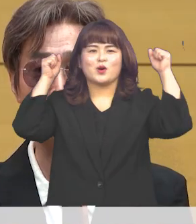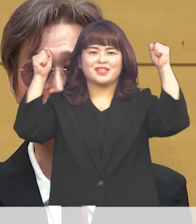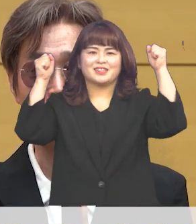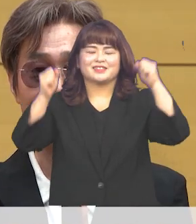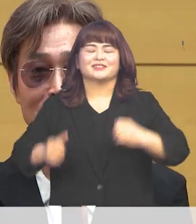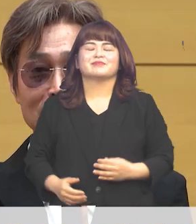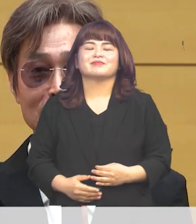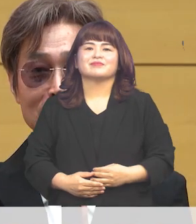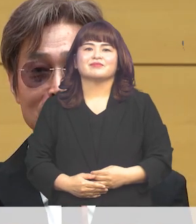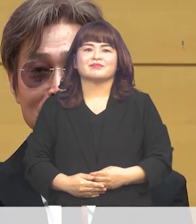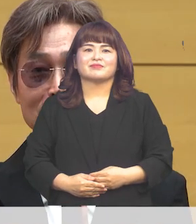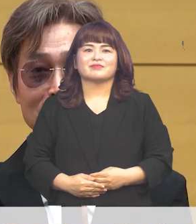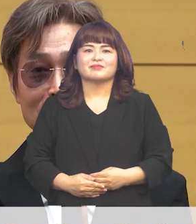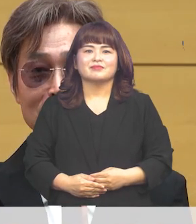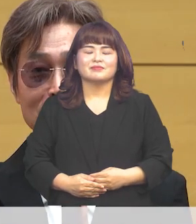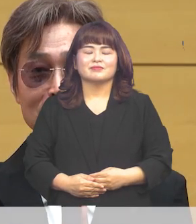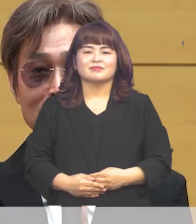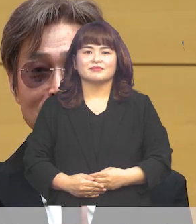화이팅!